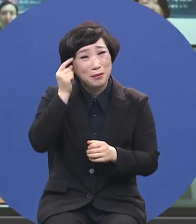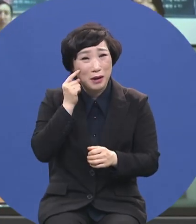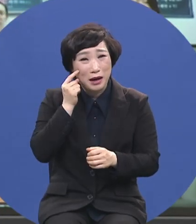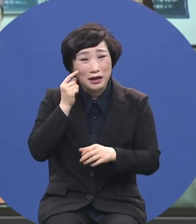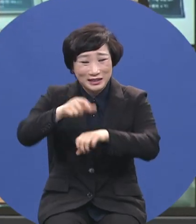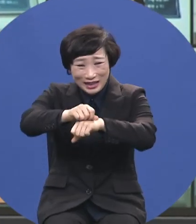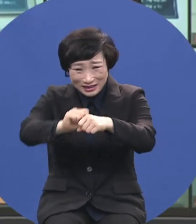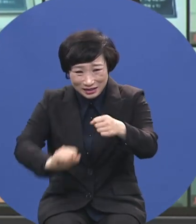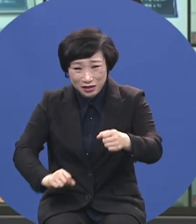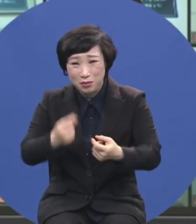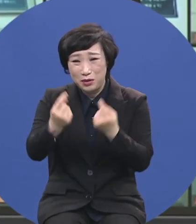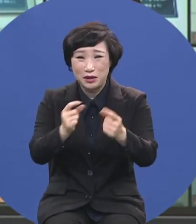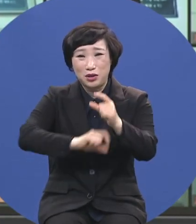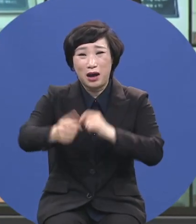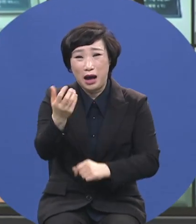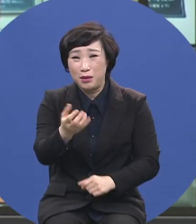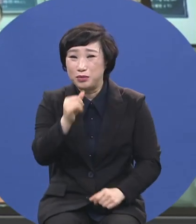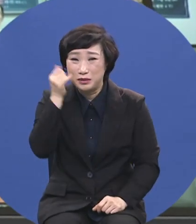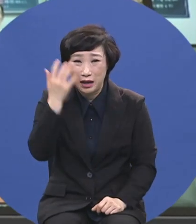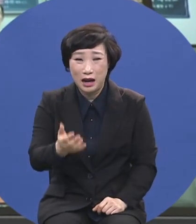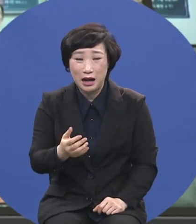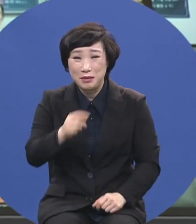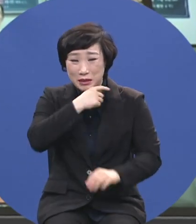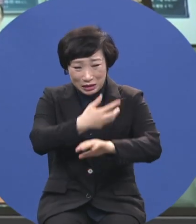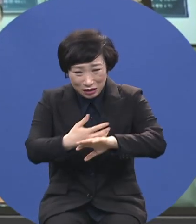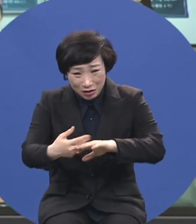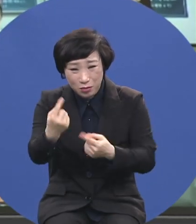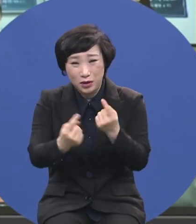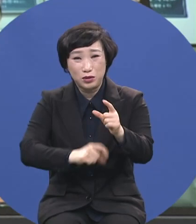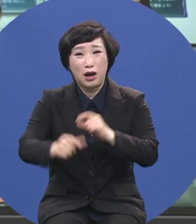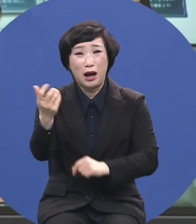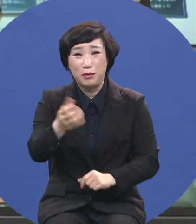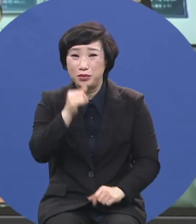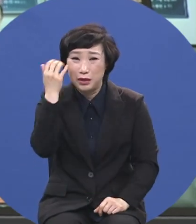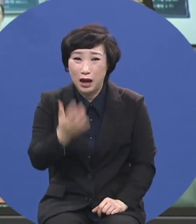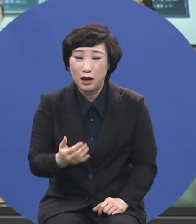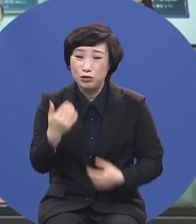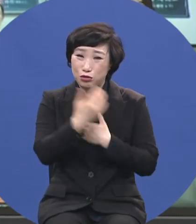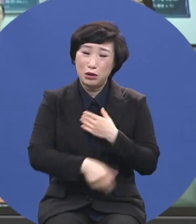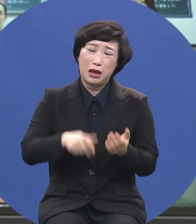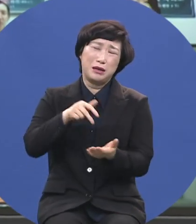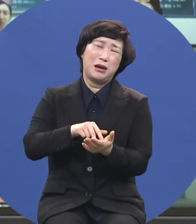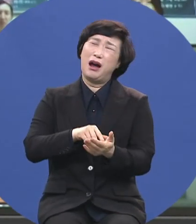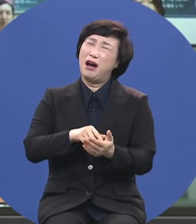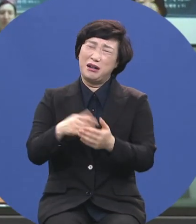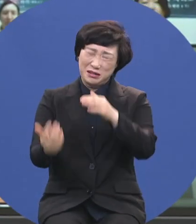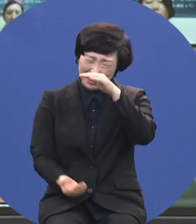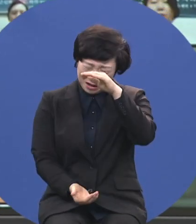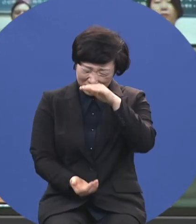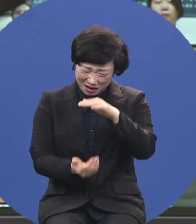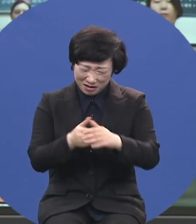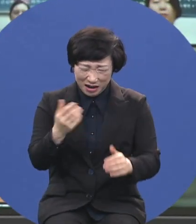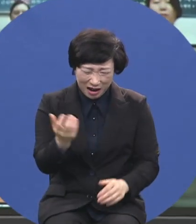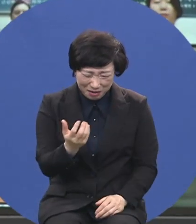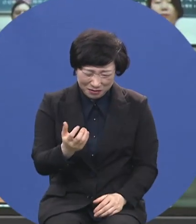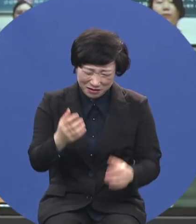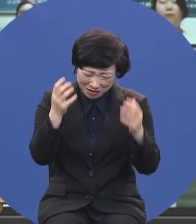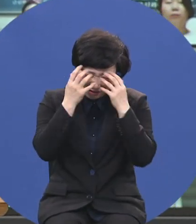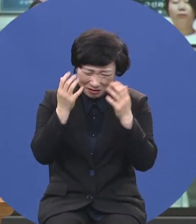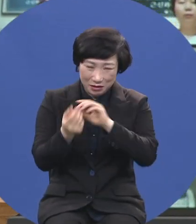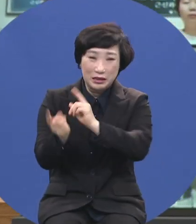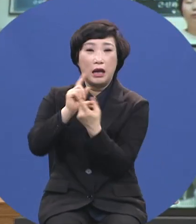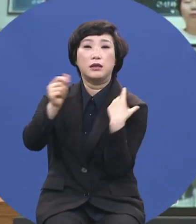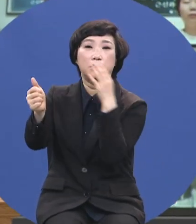더 고통이었으며 피를 팍팍 쏟아낸 보다 더 고통이었는데 육체로는 최고의 고통을